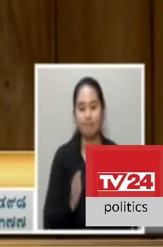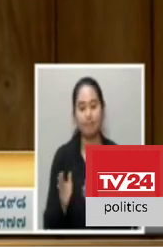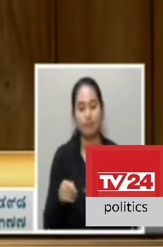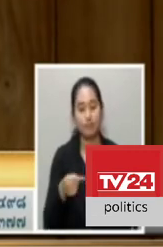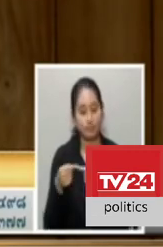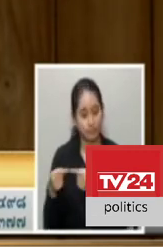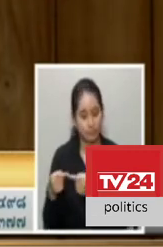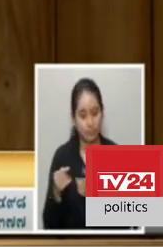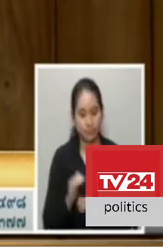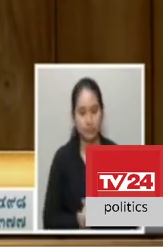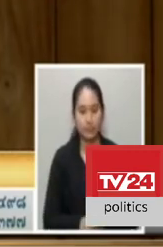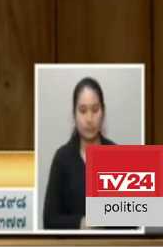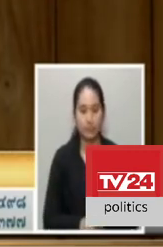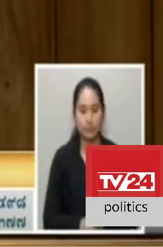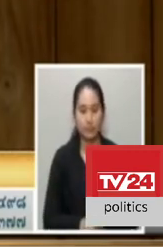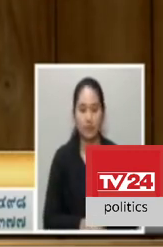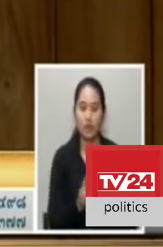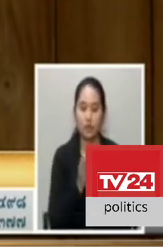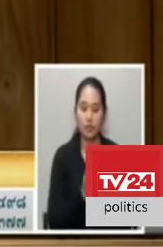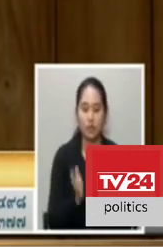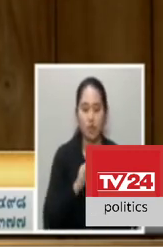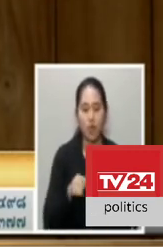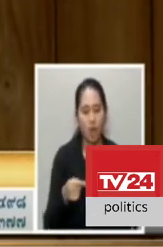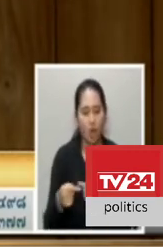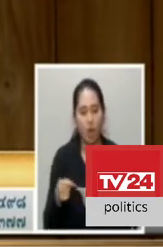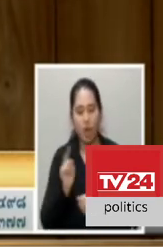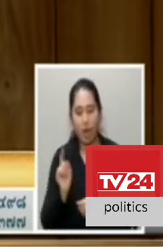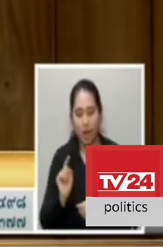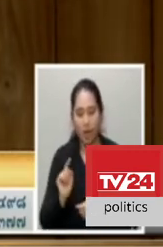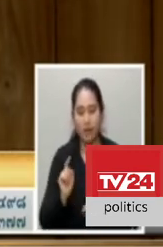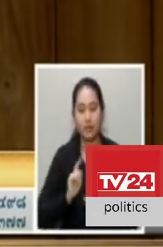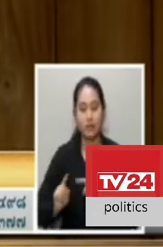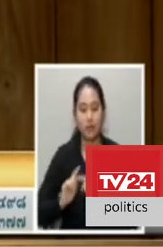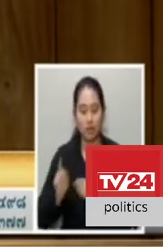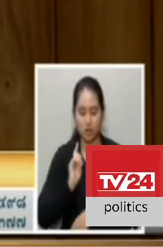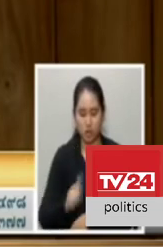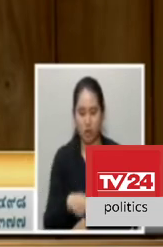ส่วนที่ว่าจะดำเนินการอย่างไรหรืออะไรก็คงจะต้องดู